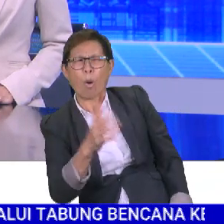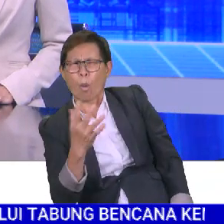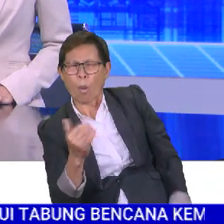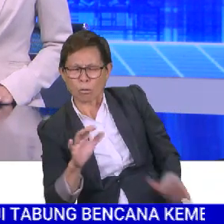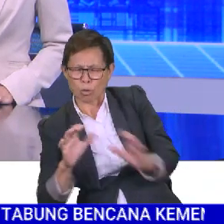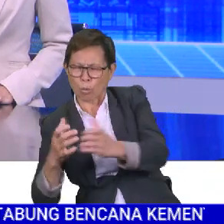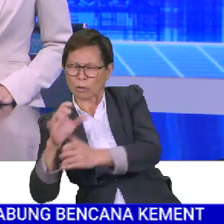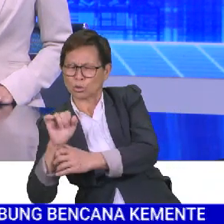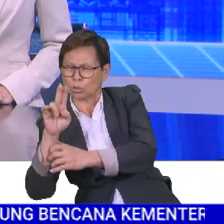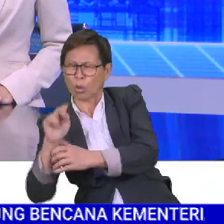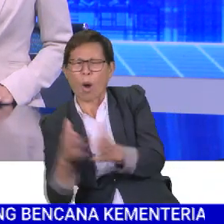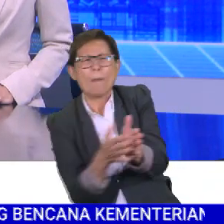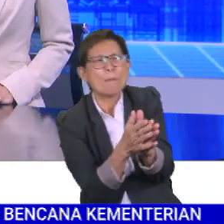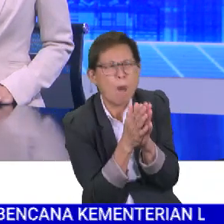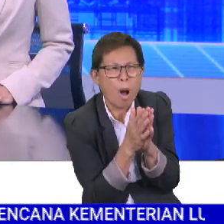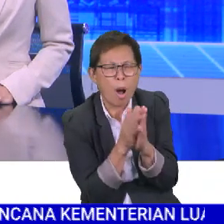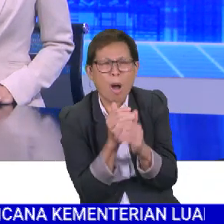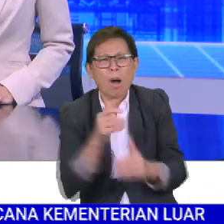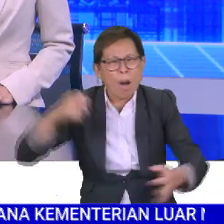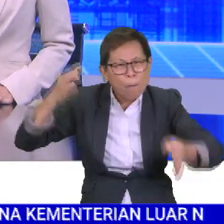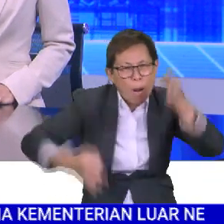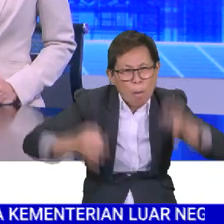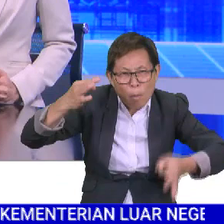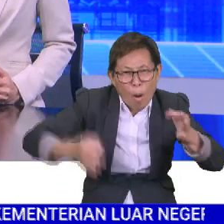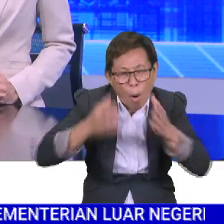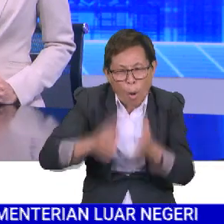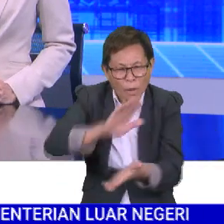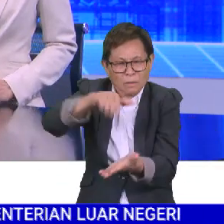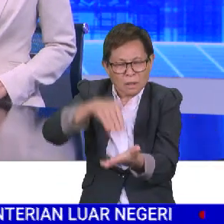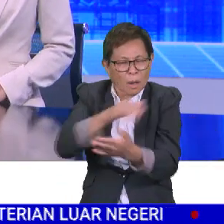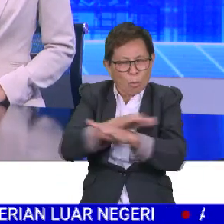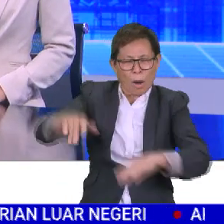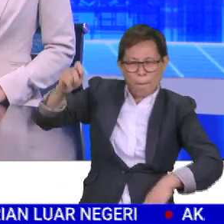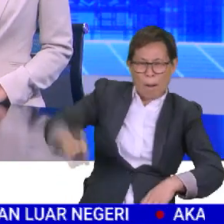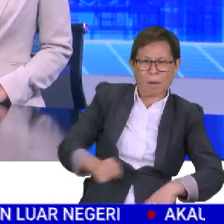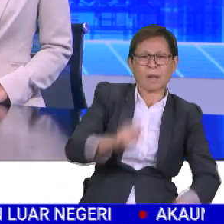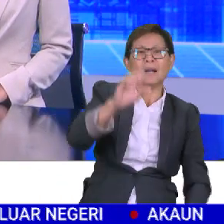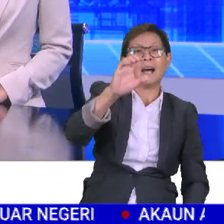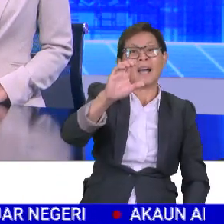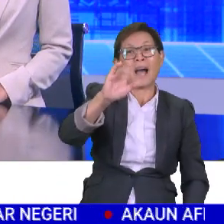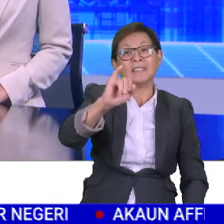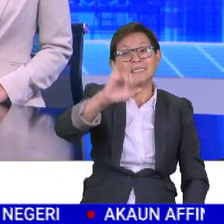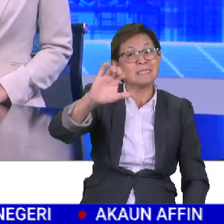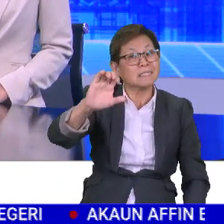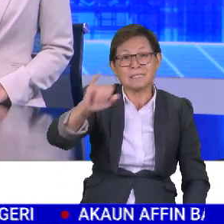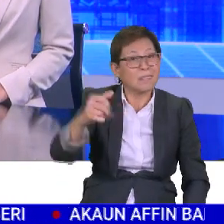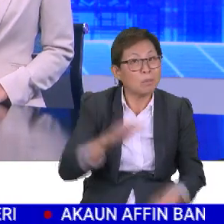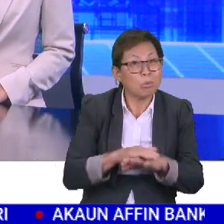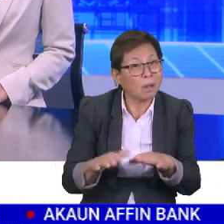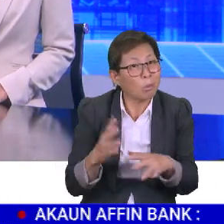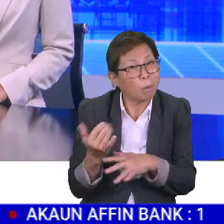mengapa kumpulan itu membuat tuntutan melalui prosiding arbitrasi dan bukannya di Mahkamah Keadilan Antarabangsa ICJ.